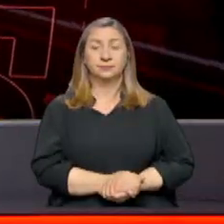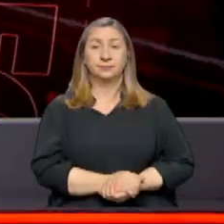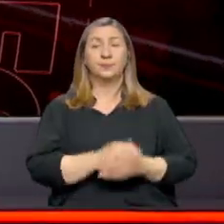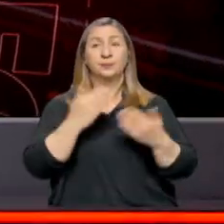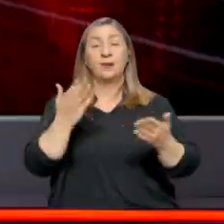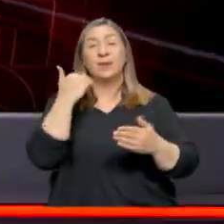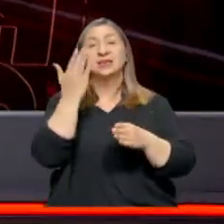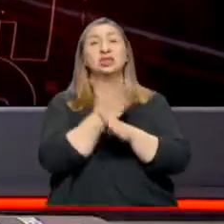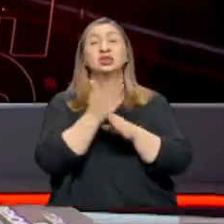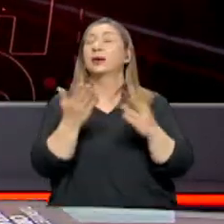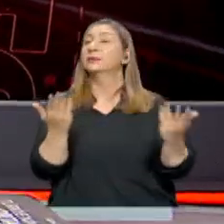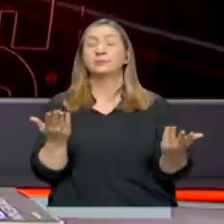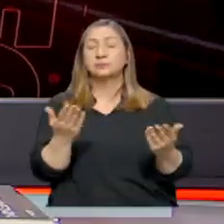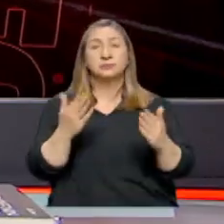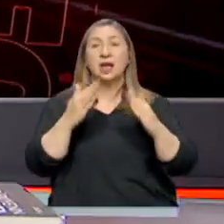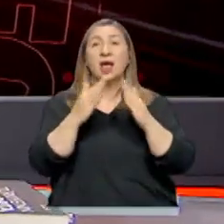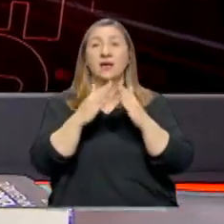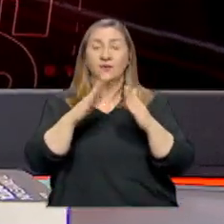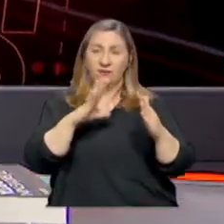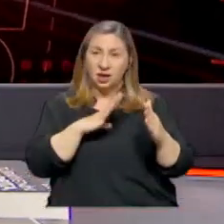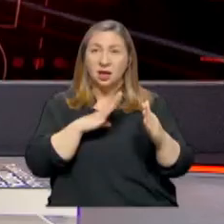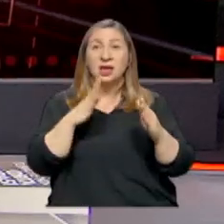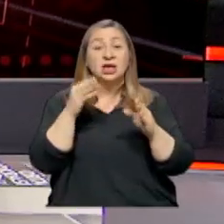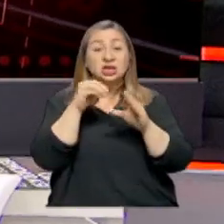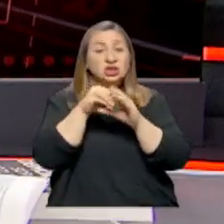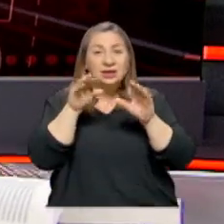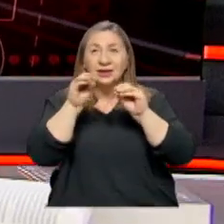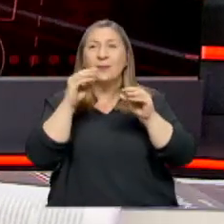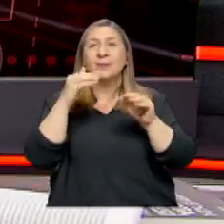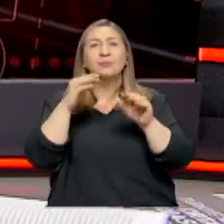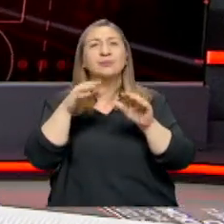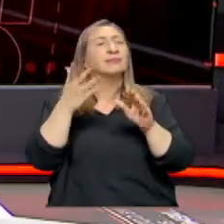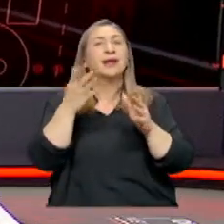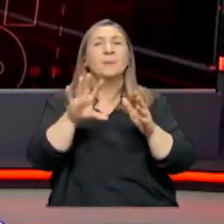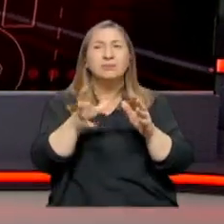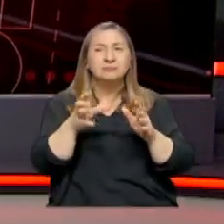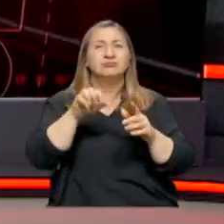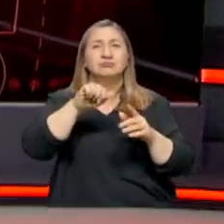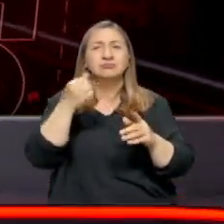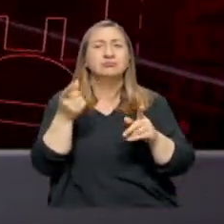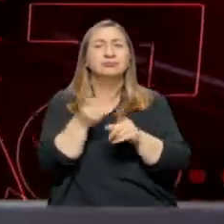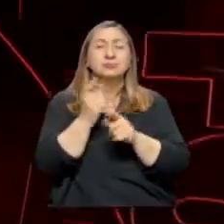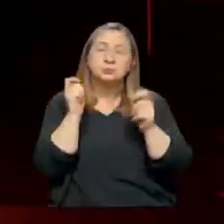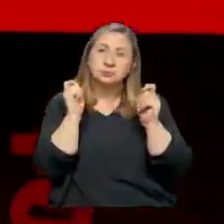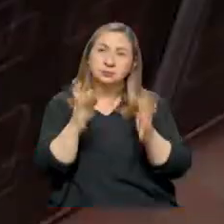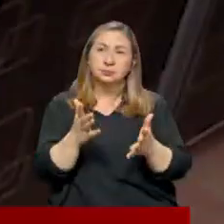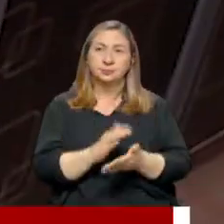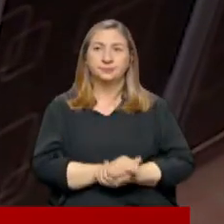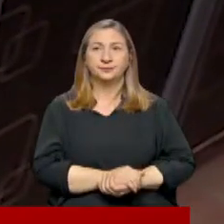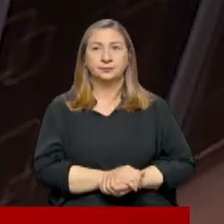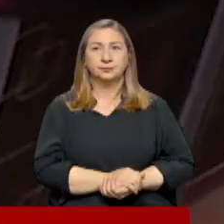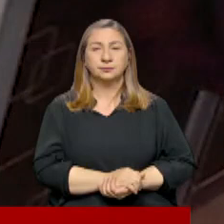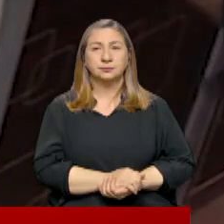Peki beyaz eşyada durum ne? Konut var, içine koyacak bir şey var mı? Beyaz eşya ateşbaz.